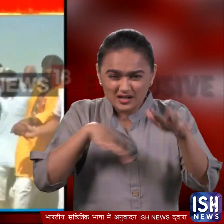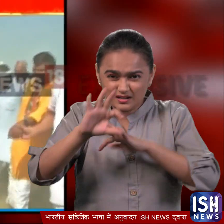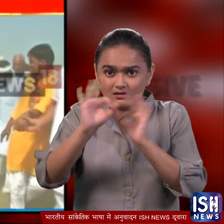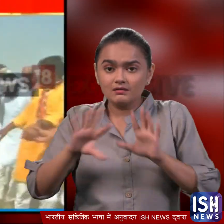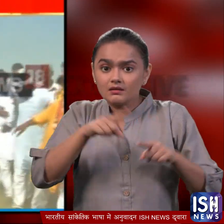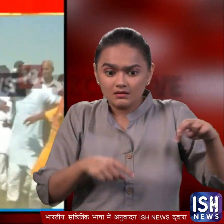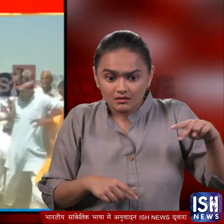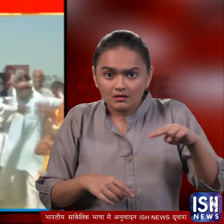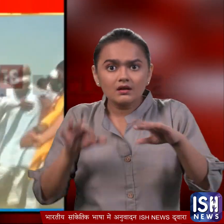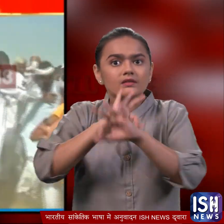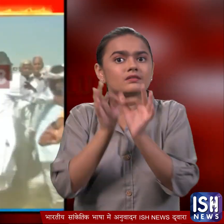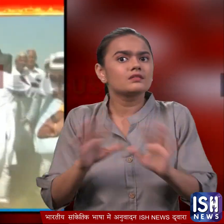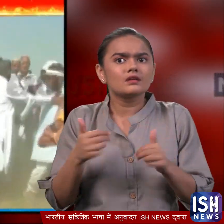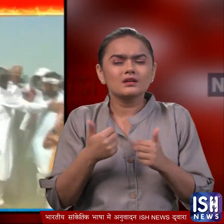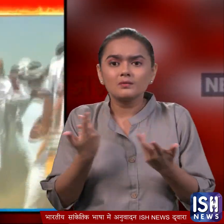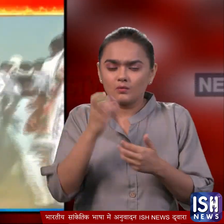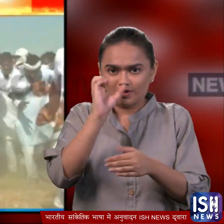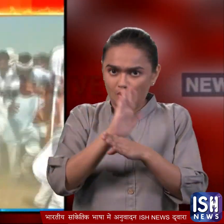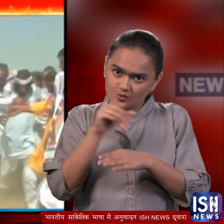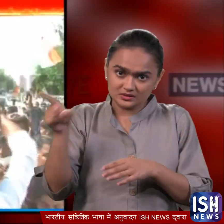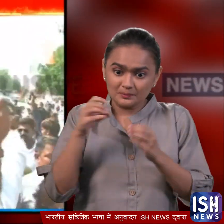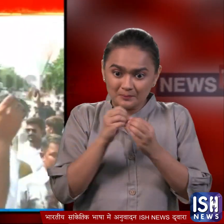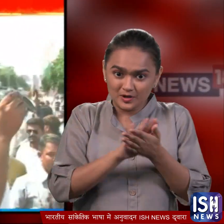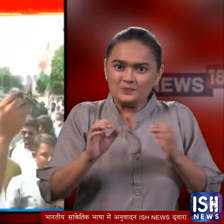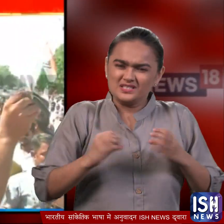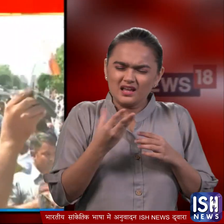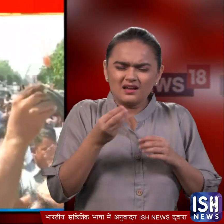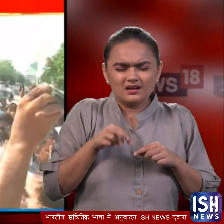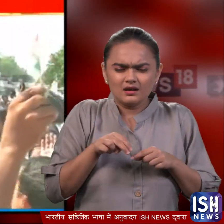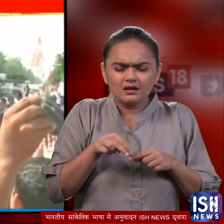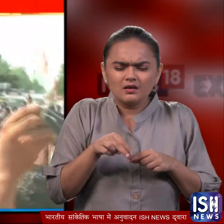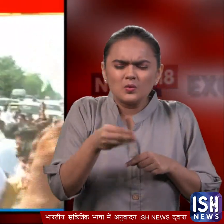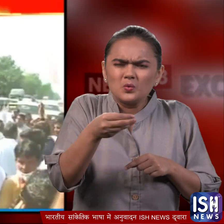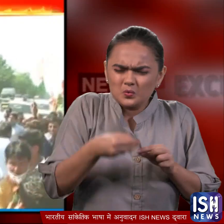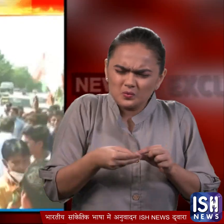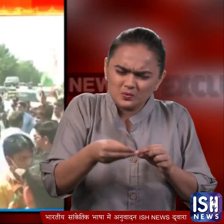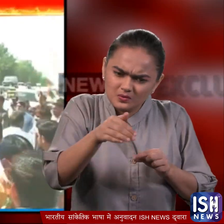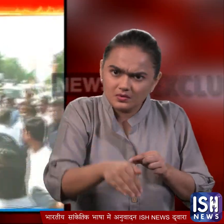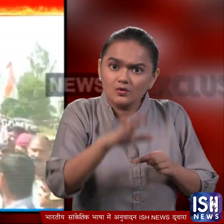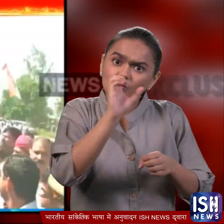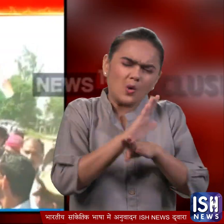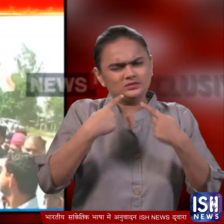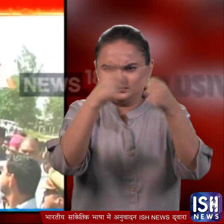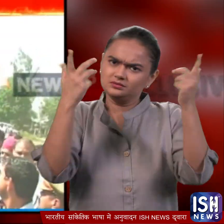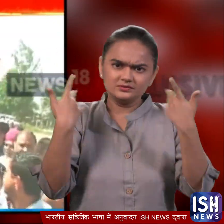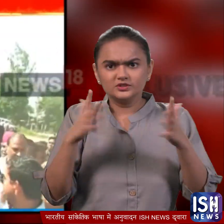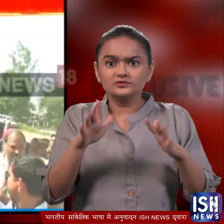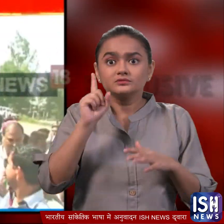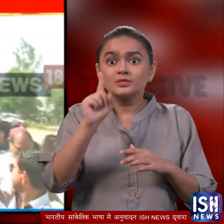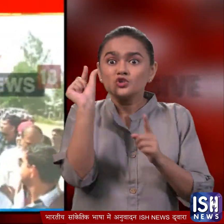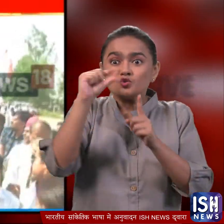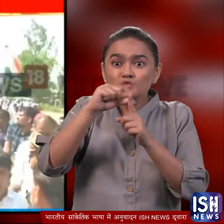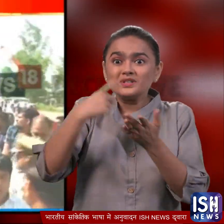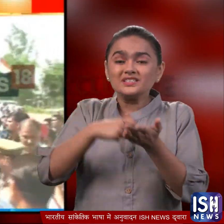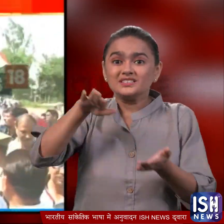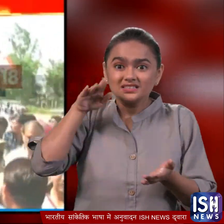लेकिन तमाम तैयारियों के बावजूद ये पैदल मार्च पूरा नहीं हो सका। कांग्रेस कार्यकर्ता भरतपुर से थोड़ी दूर जाकर ही लौट गए। हुआ यूं कि कांग्रेस ने तो